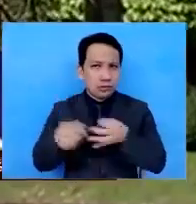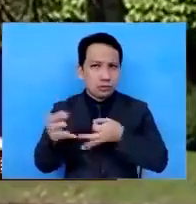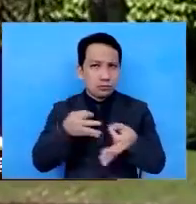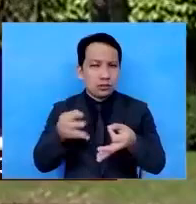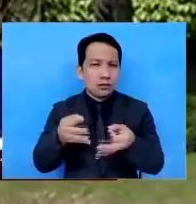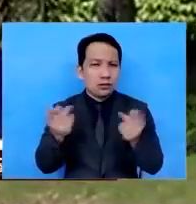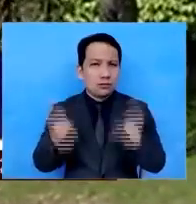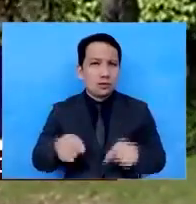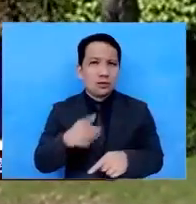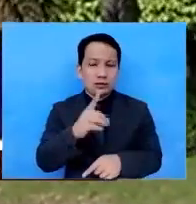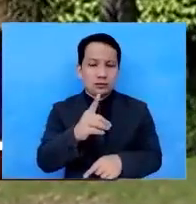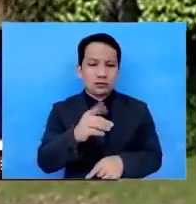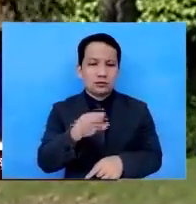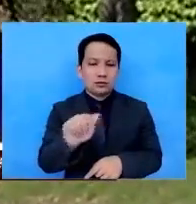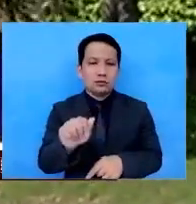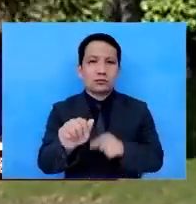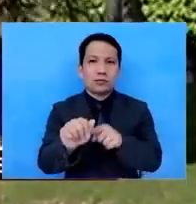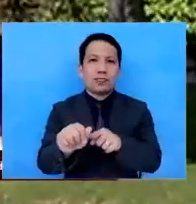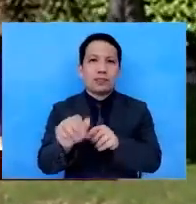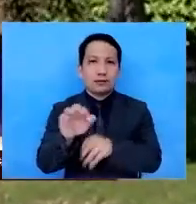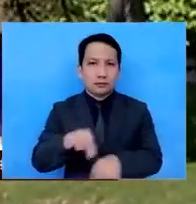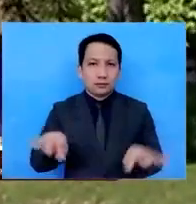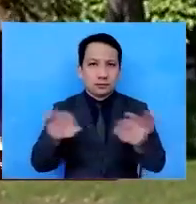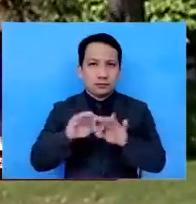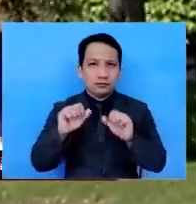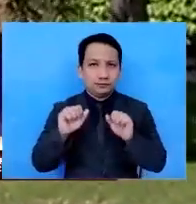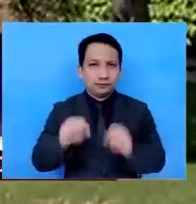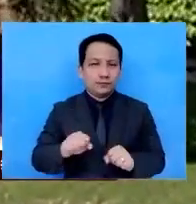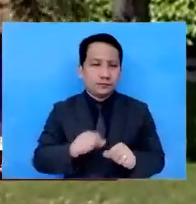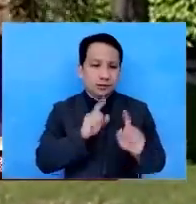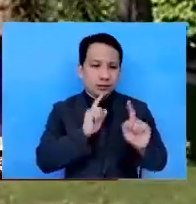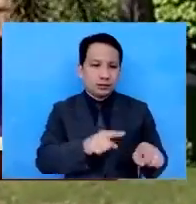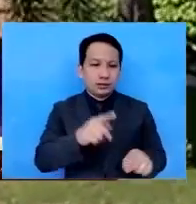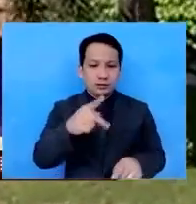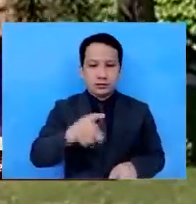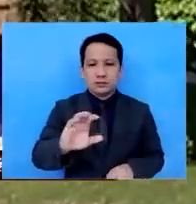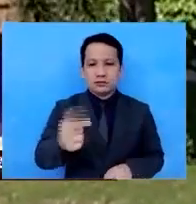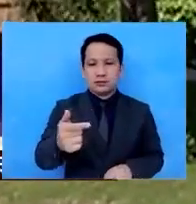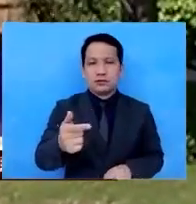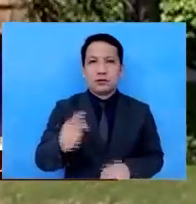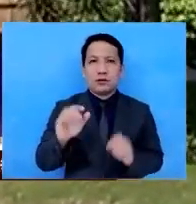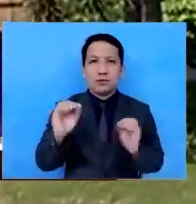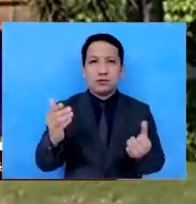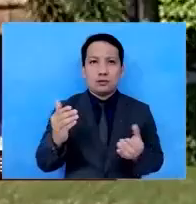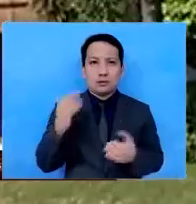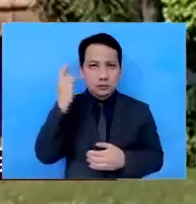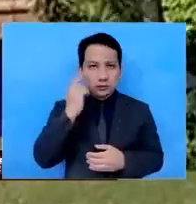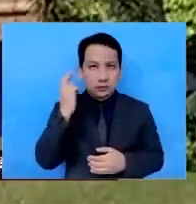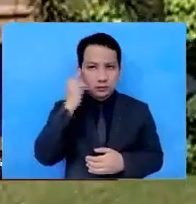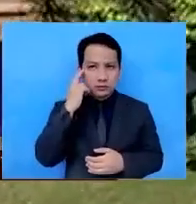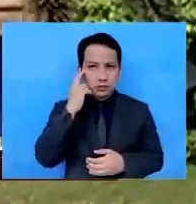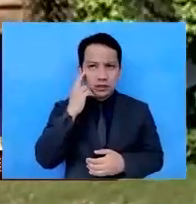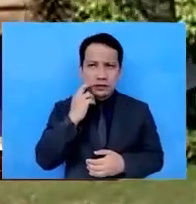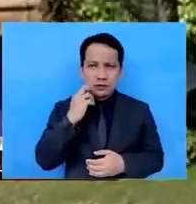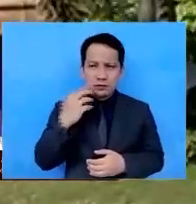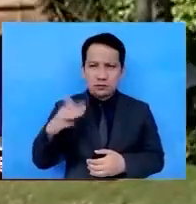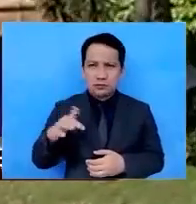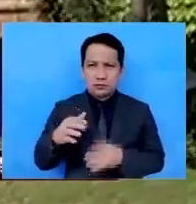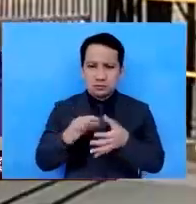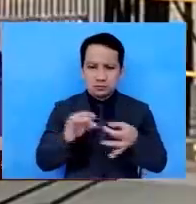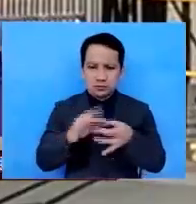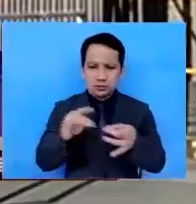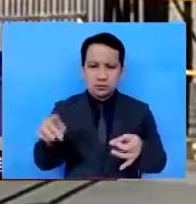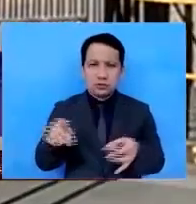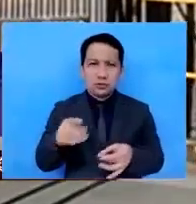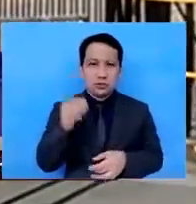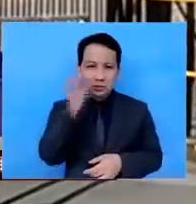Ang Department of Foreign Affairs naman nanindigan sa report ng PCG. Wala raw itong rason para pagdudahan ang salaysay ng mga Pinoy